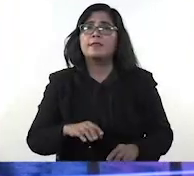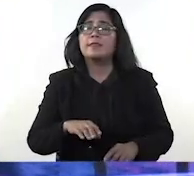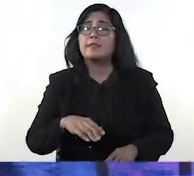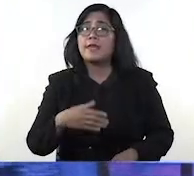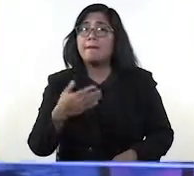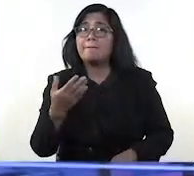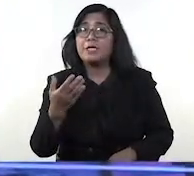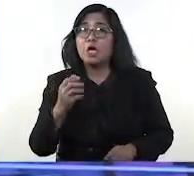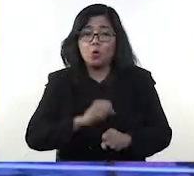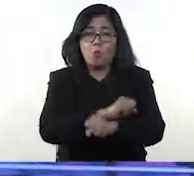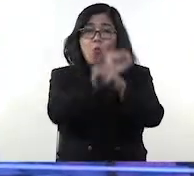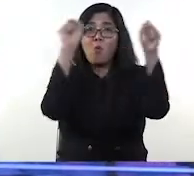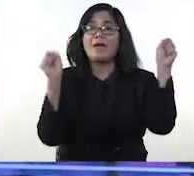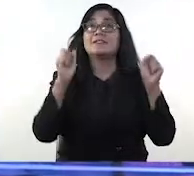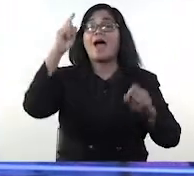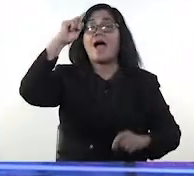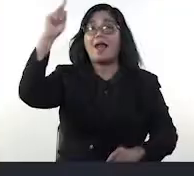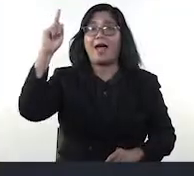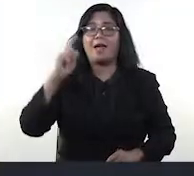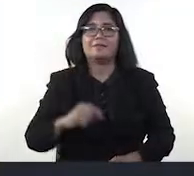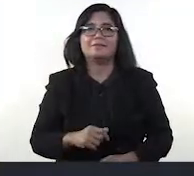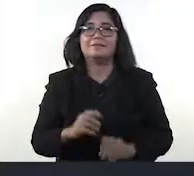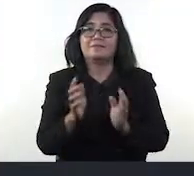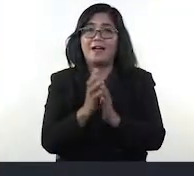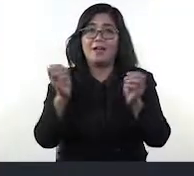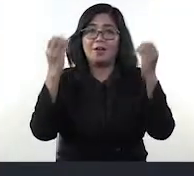tetapi kuasa lavvu haleluya